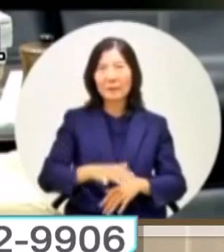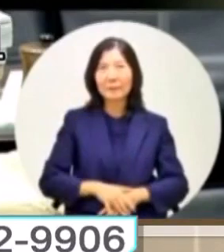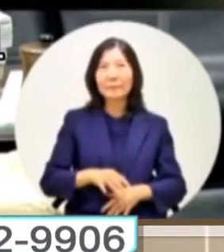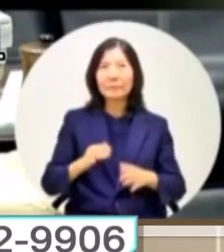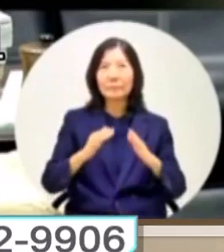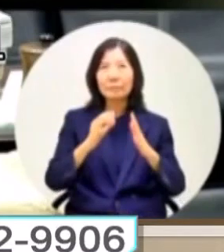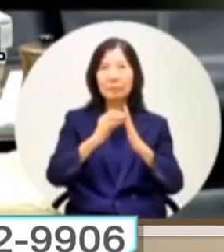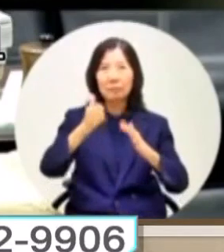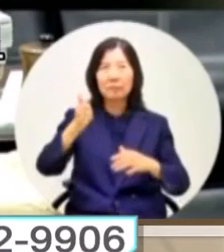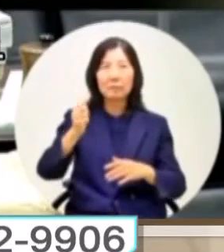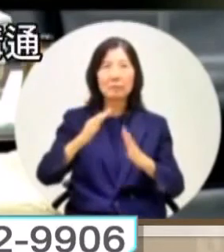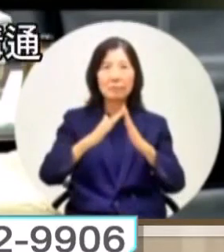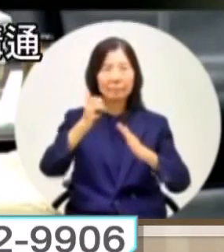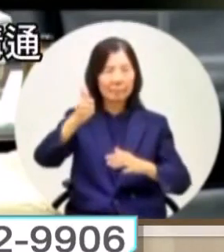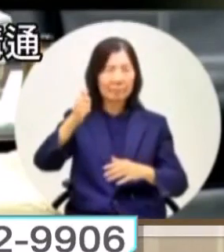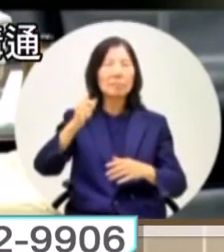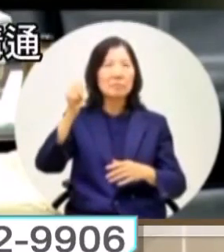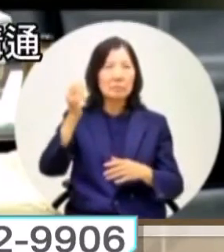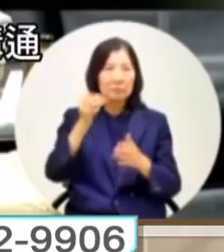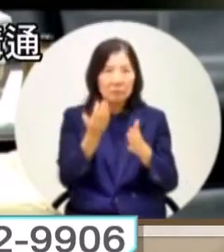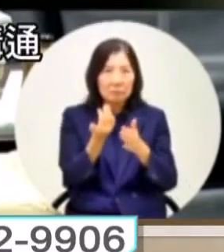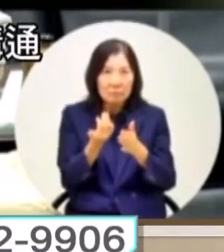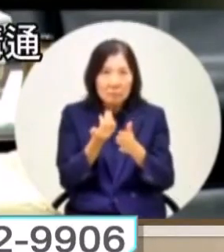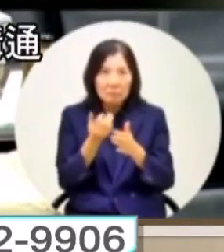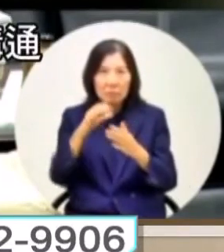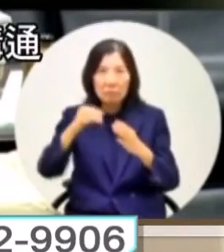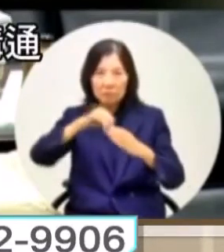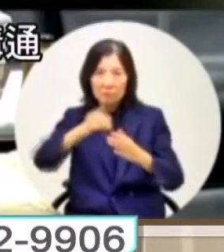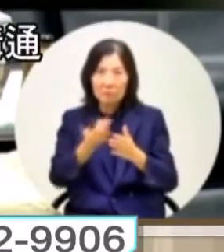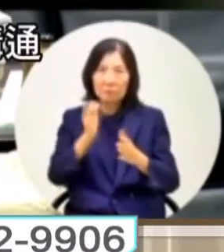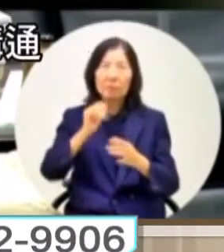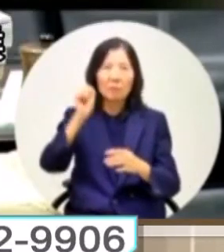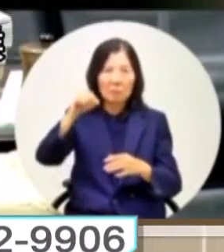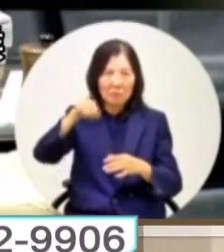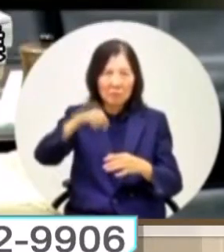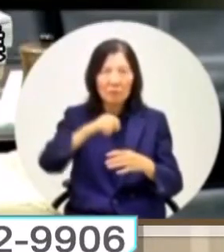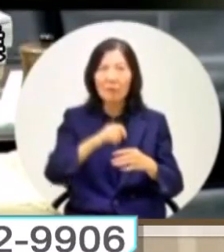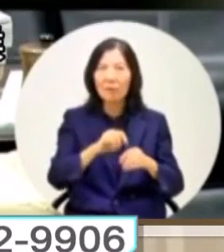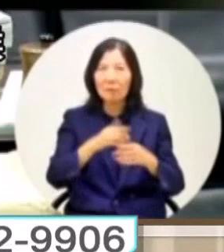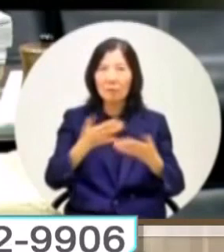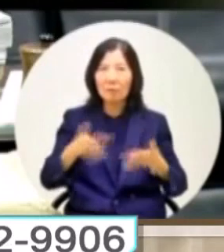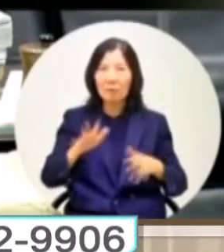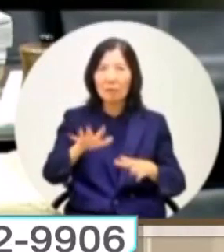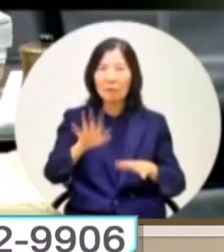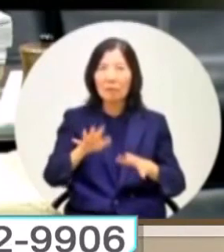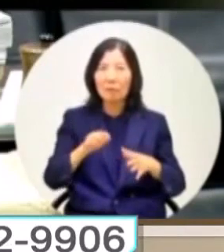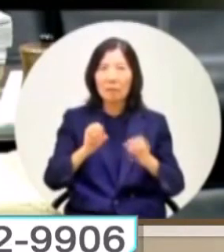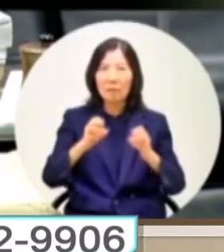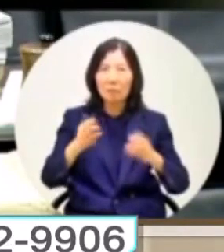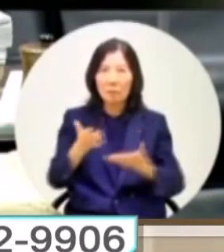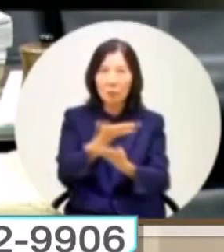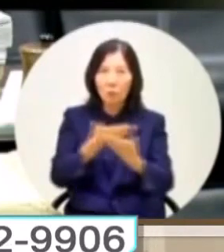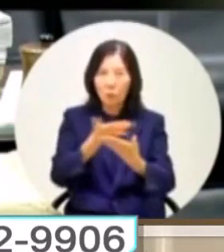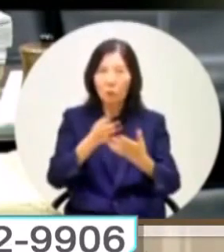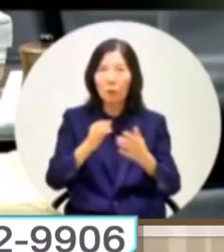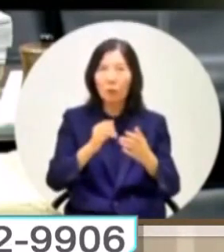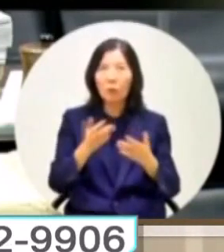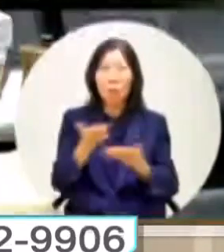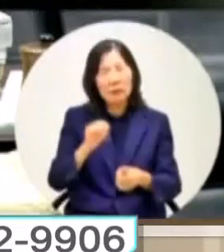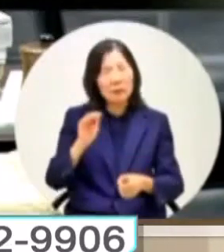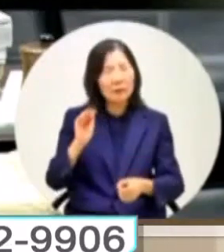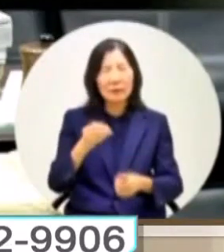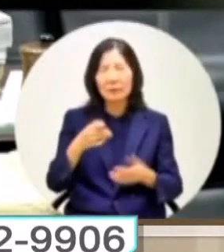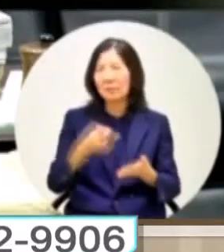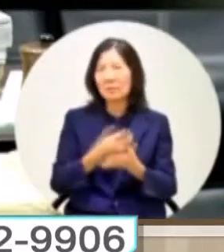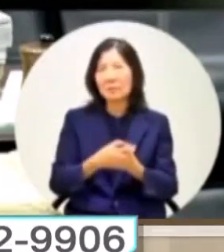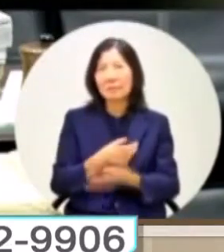的？我也想请教高雄市市长韩国瑜，如果你的局处所长在议会上面什么都讲说等选上总统再说，那请